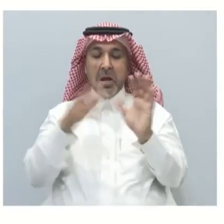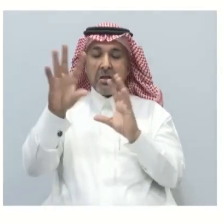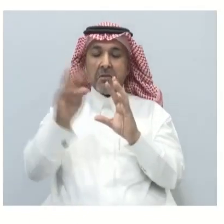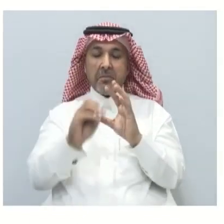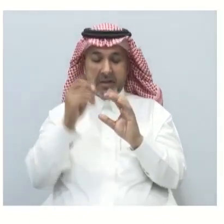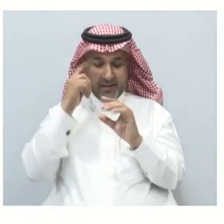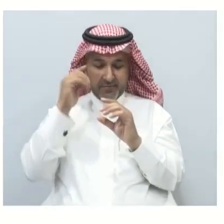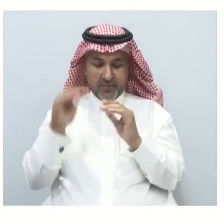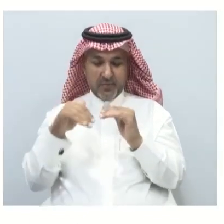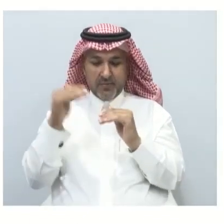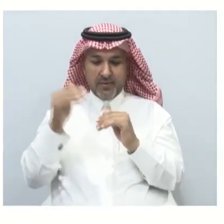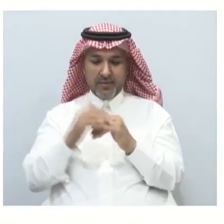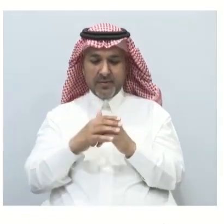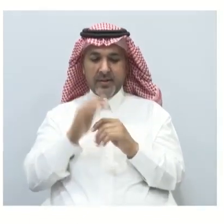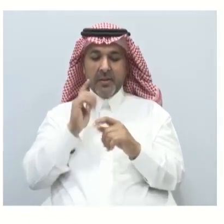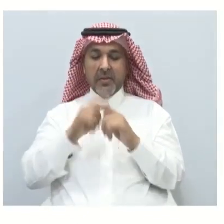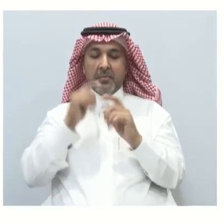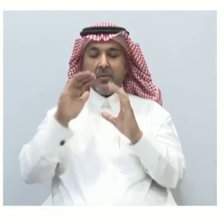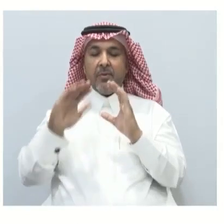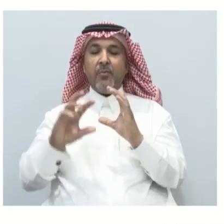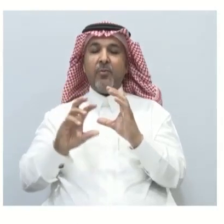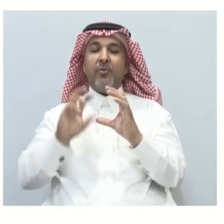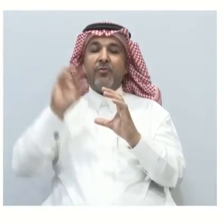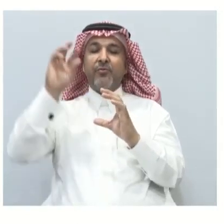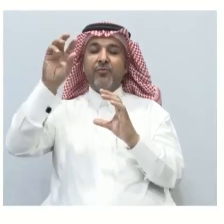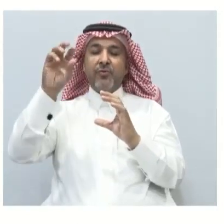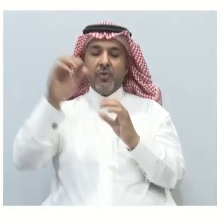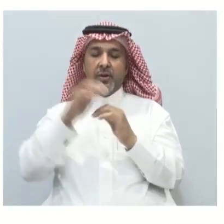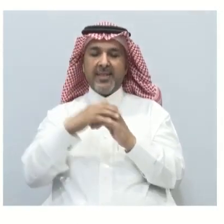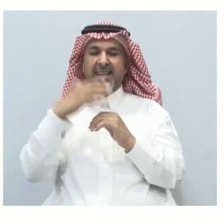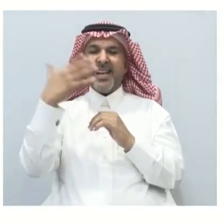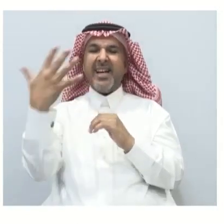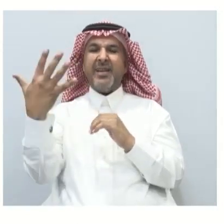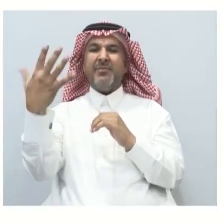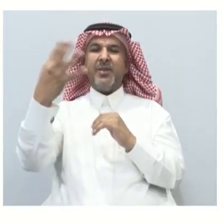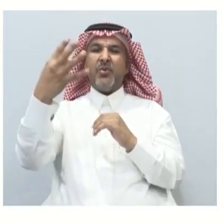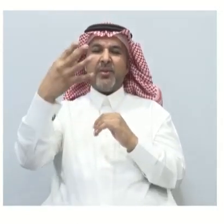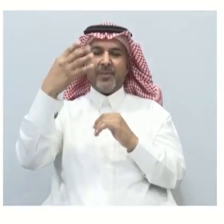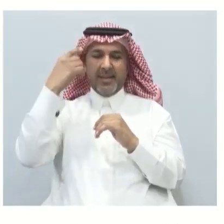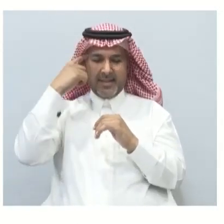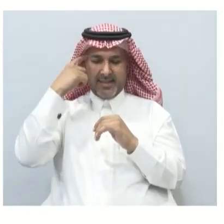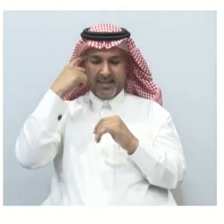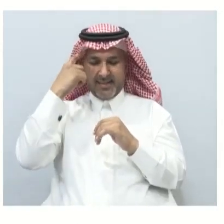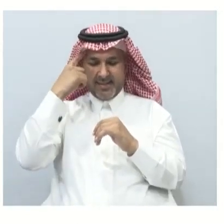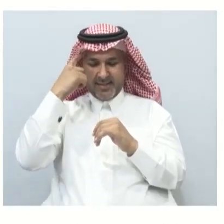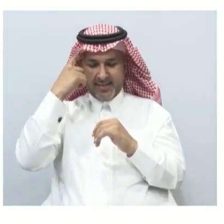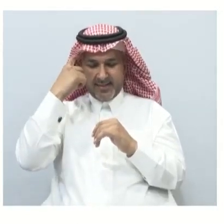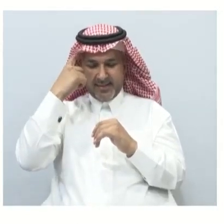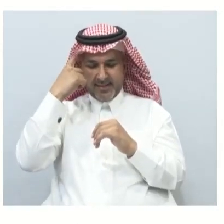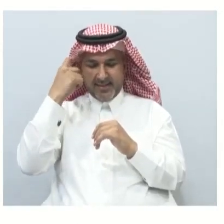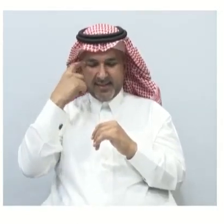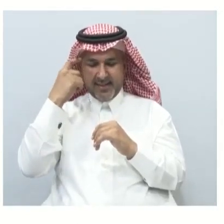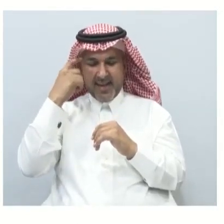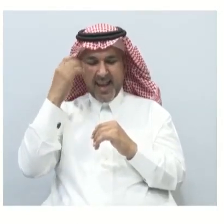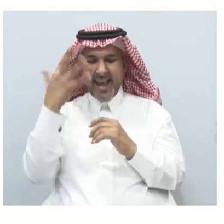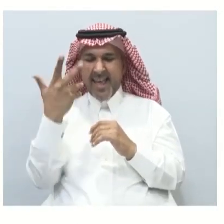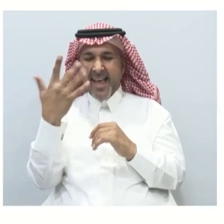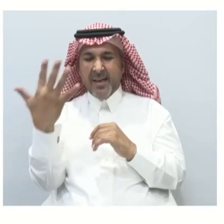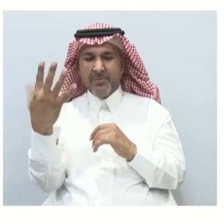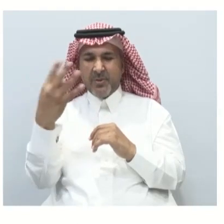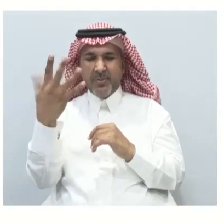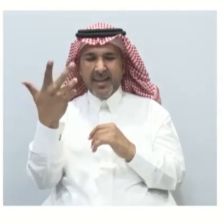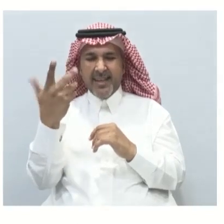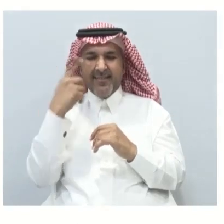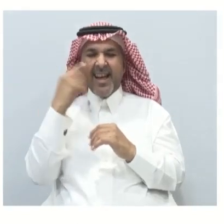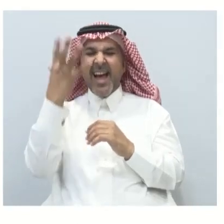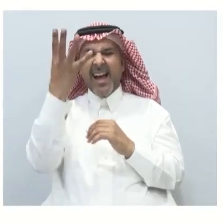3200000 ضرب 0.6 اس 45 بهذا الشكل كيف جبنا ال 45